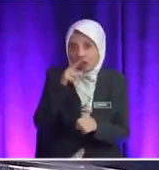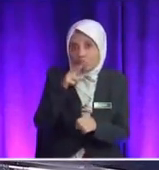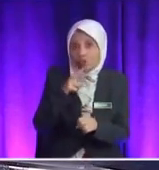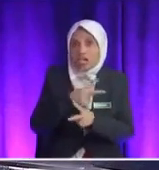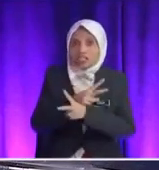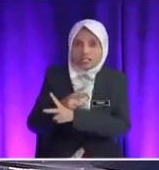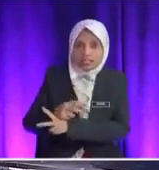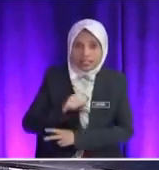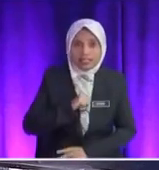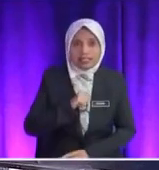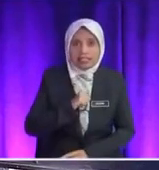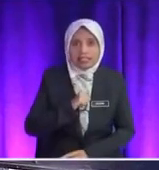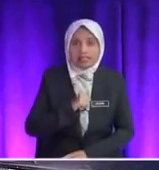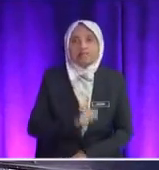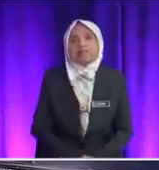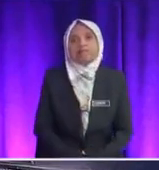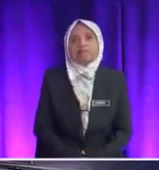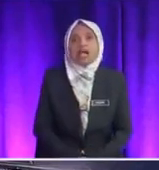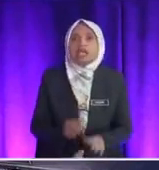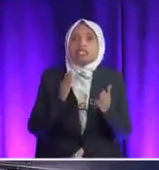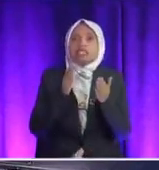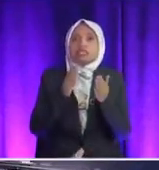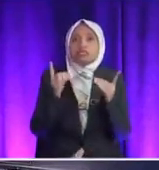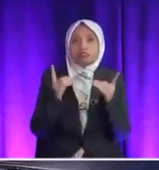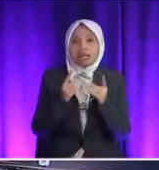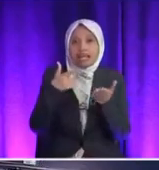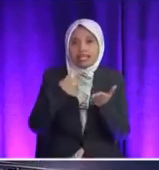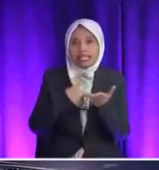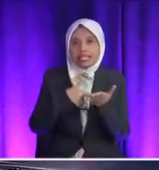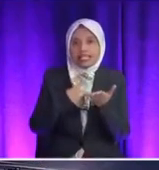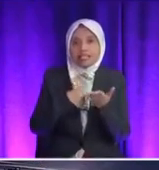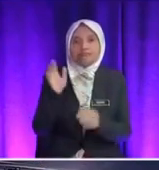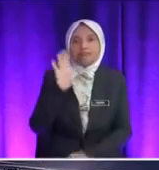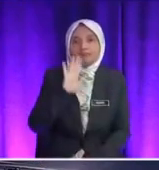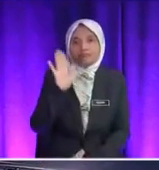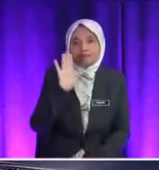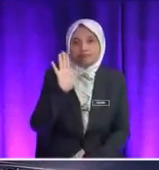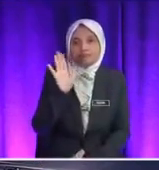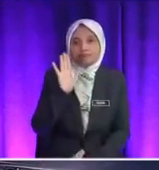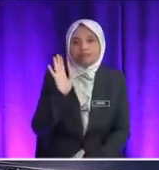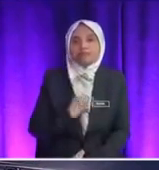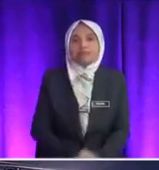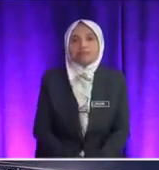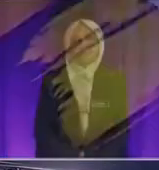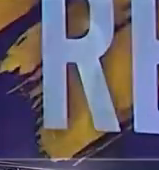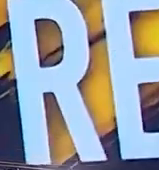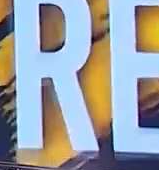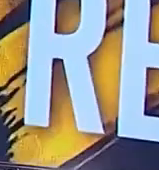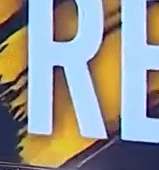jaga diri baik-baik jangan nakal-nakal terus ke menonton TV GPM jumpa lagi bye bye